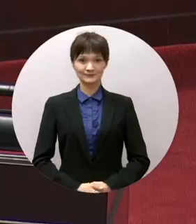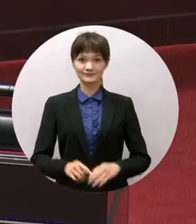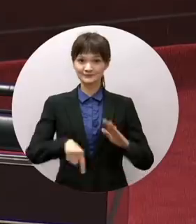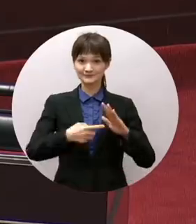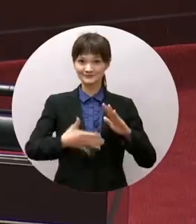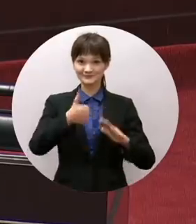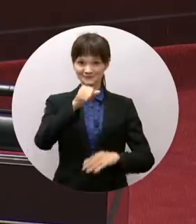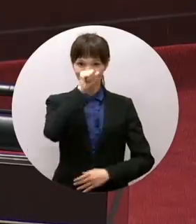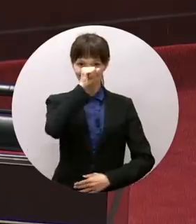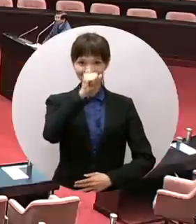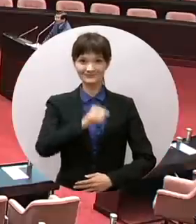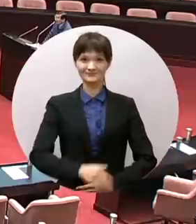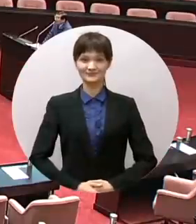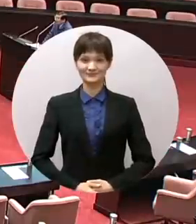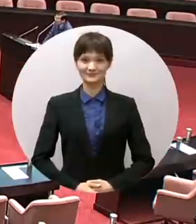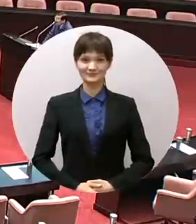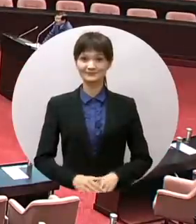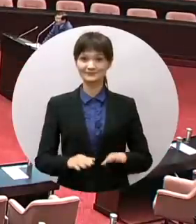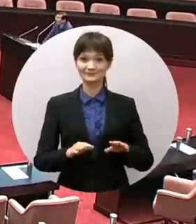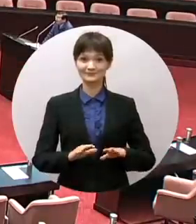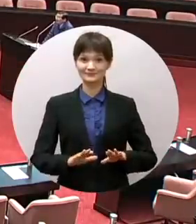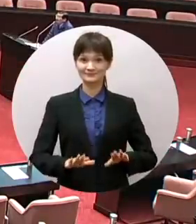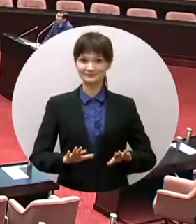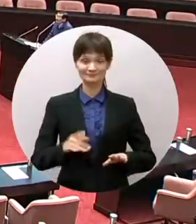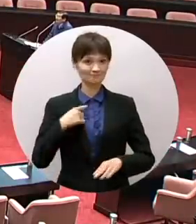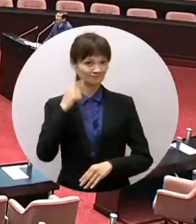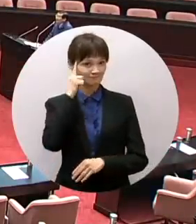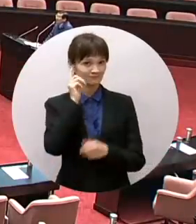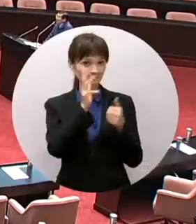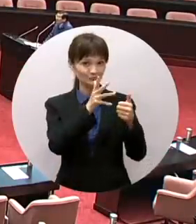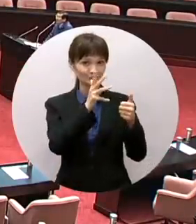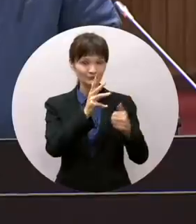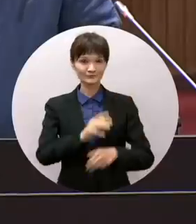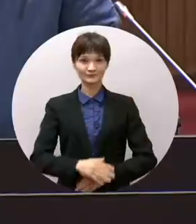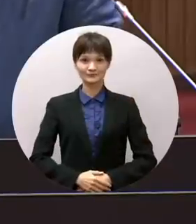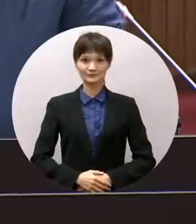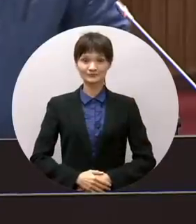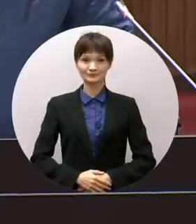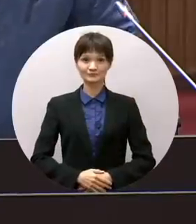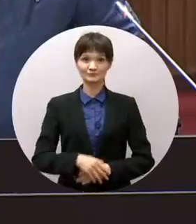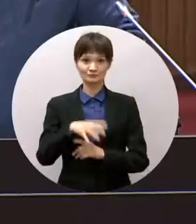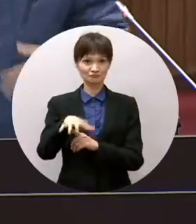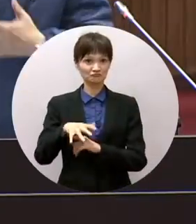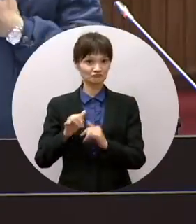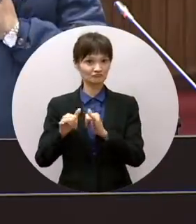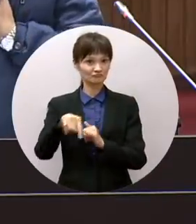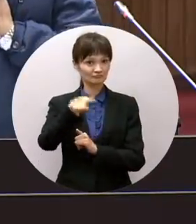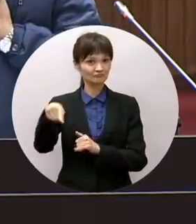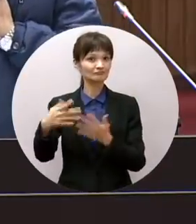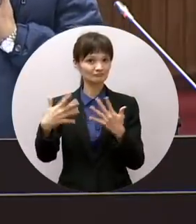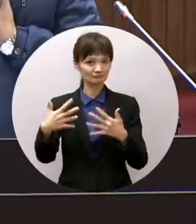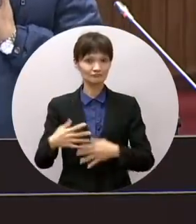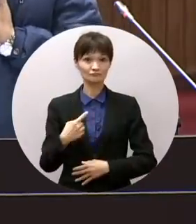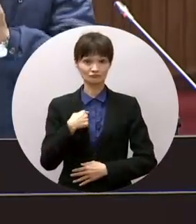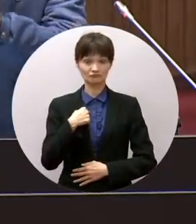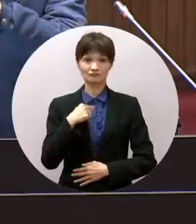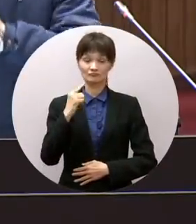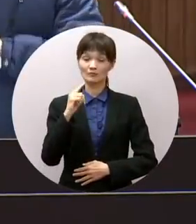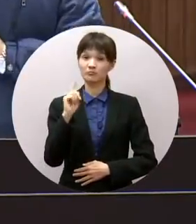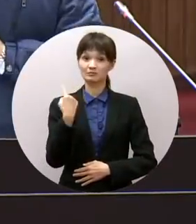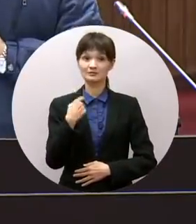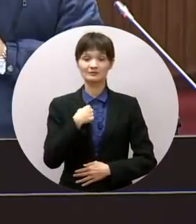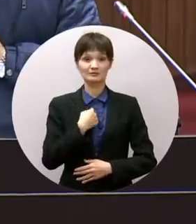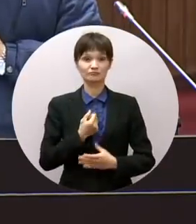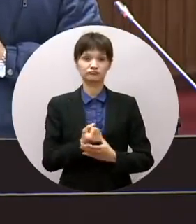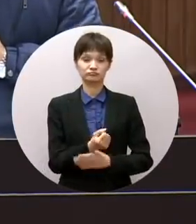院长好。 哎，委员你好。 今天要跟你讨教的是关于农民的问题，因为我来自乡村，